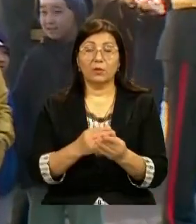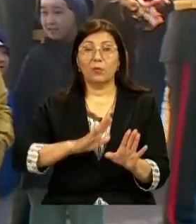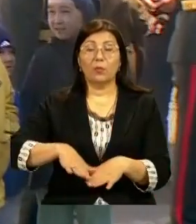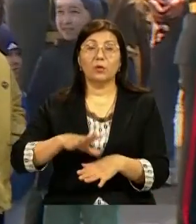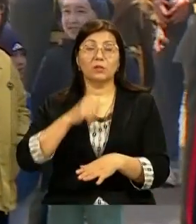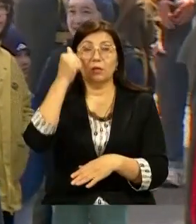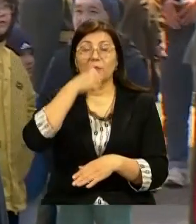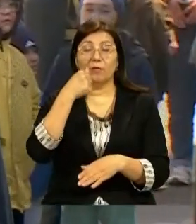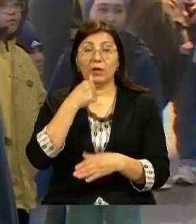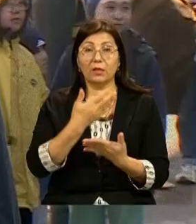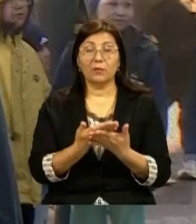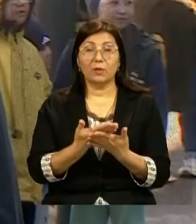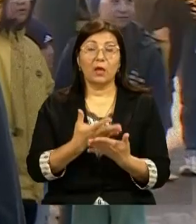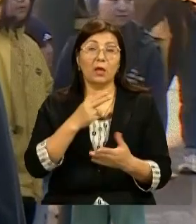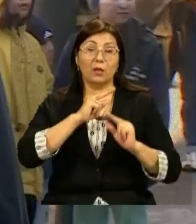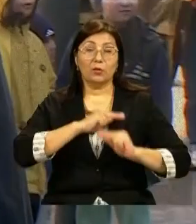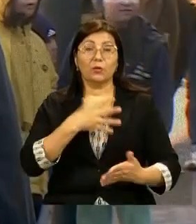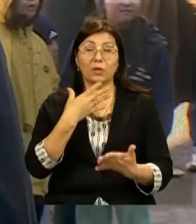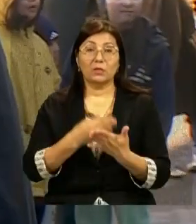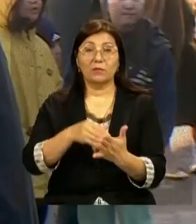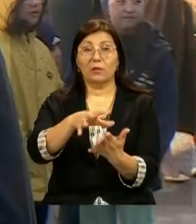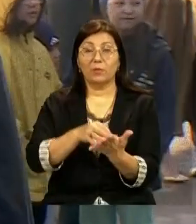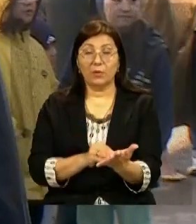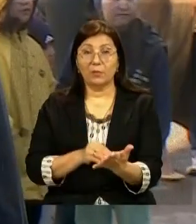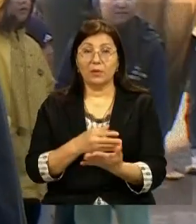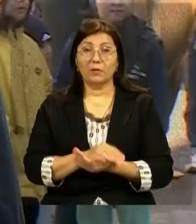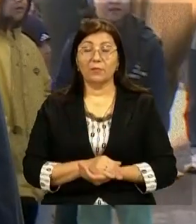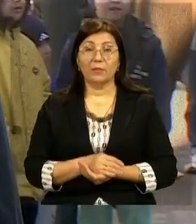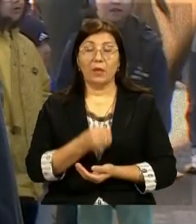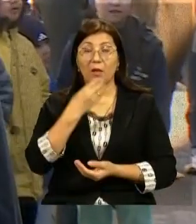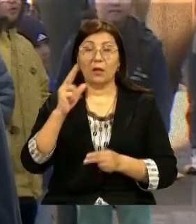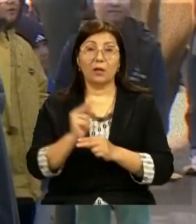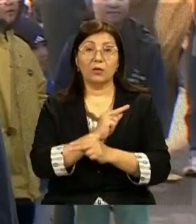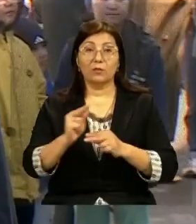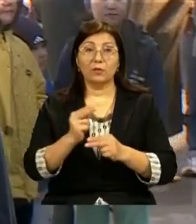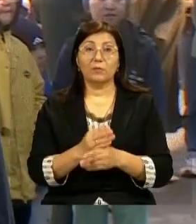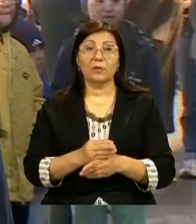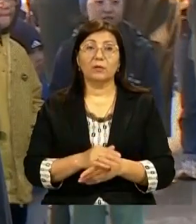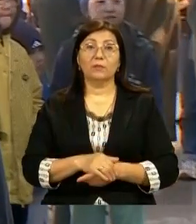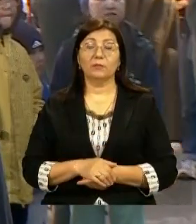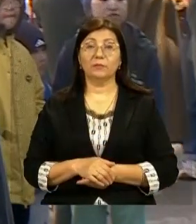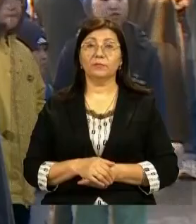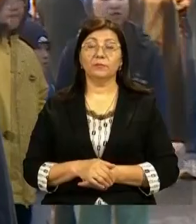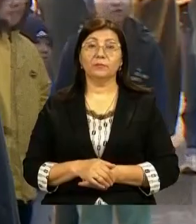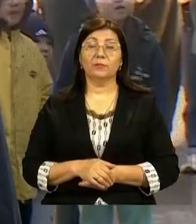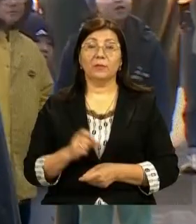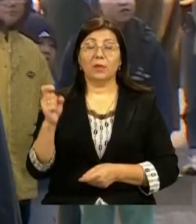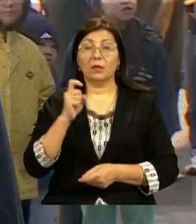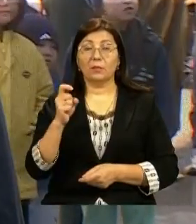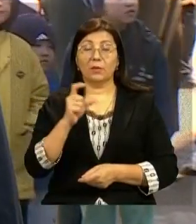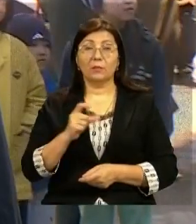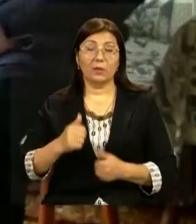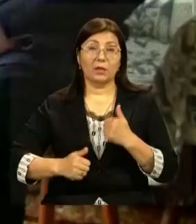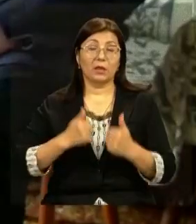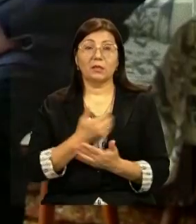послевоенные годы, трудясь своим примером, им хорошее воспитание, они продолжают это. Хромтаучане